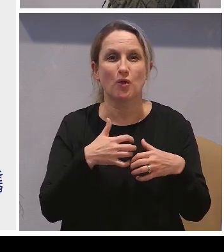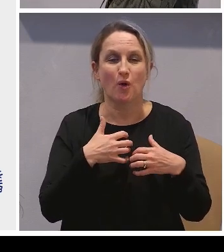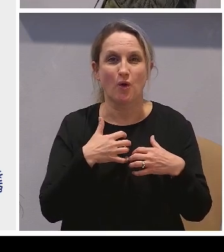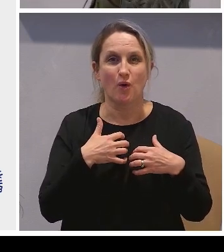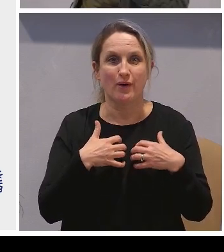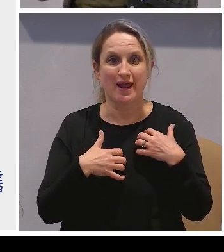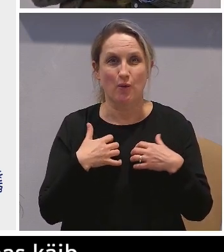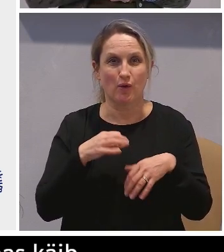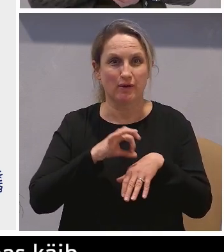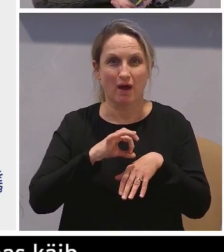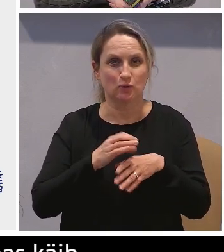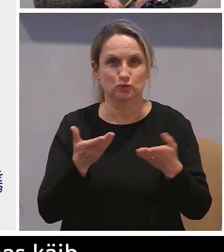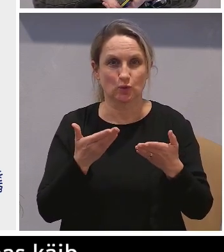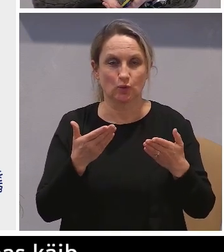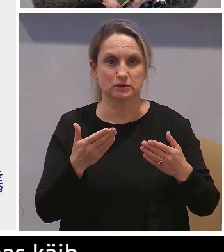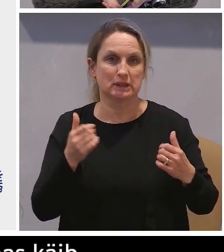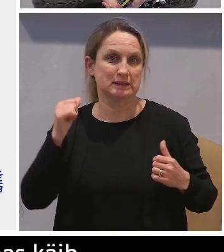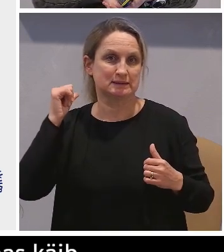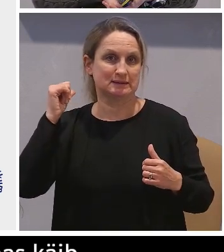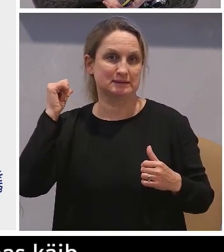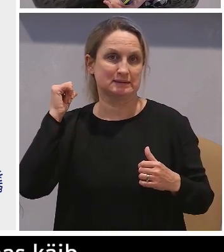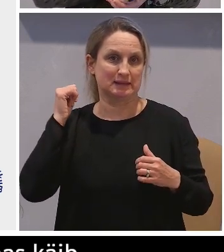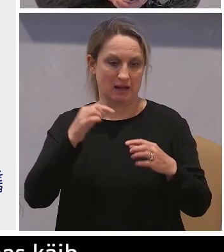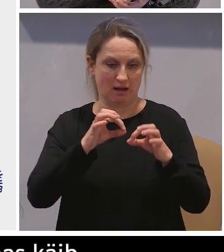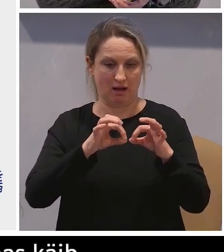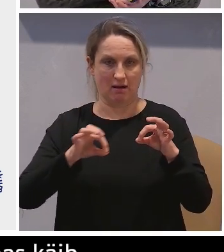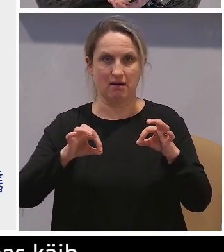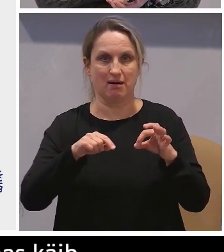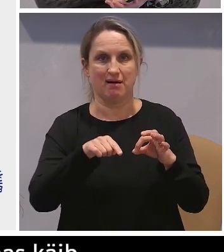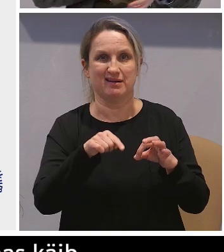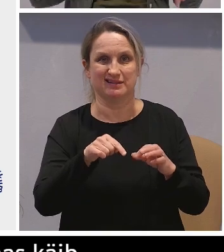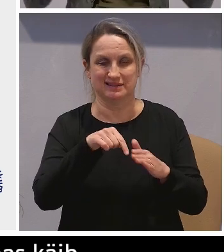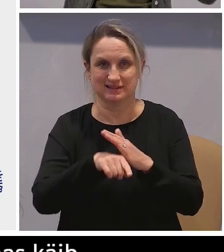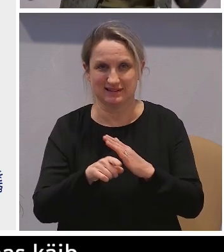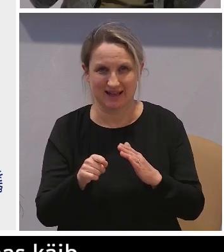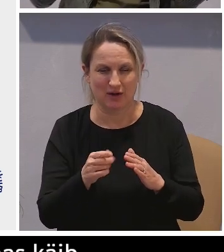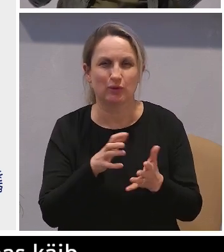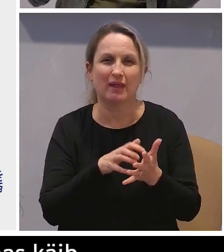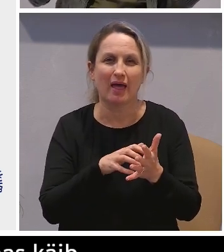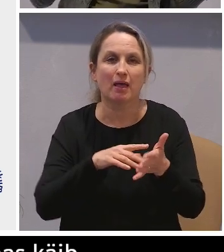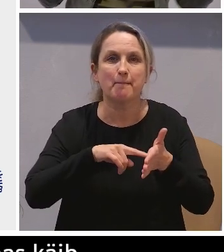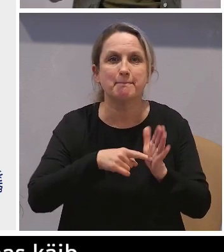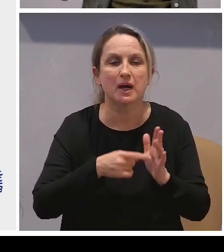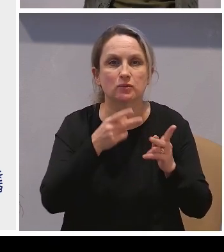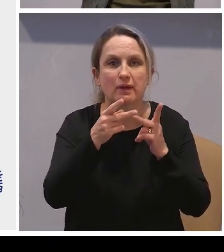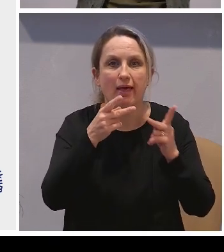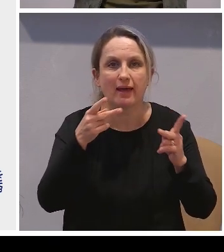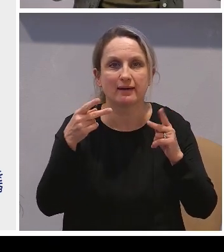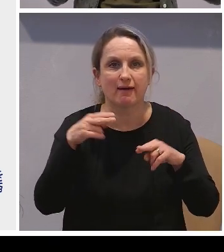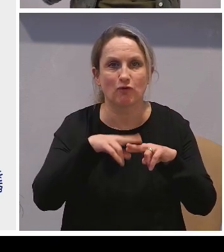on hoopis seal seljaaju eessarves. whereas Nii et myopathy nad on is erinevates instead kohtades, in the tegelikult on